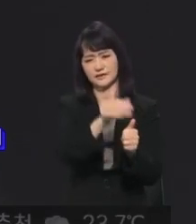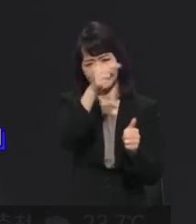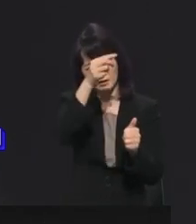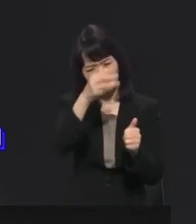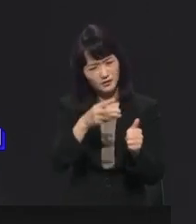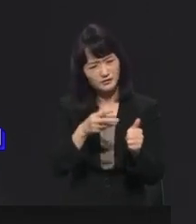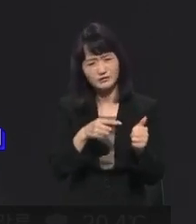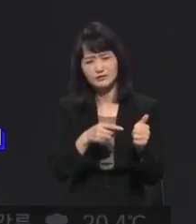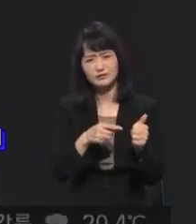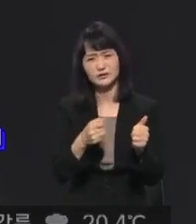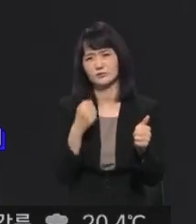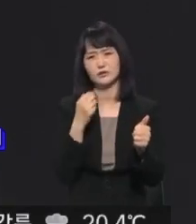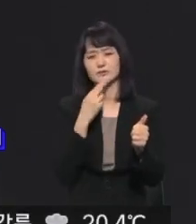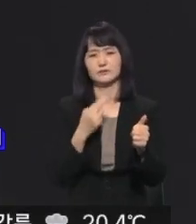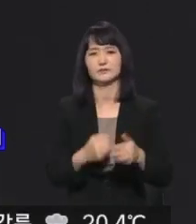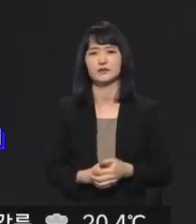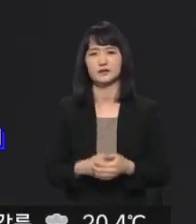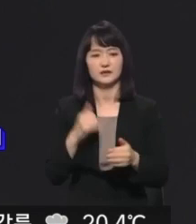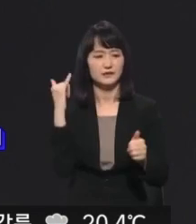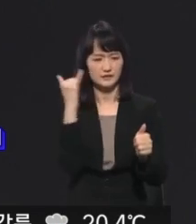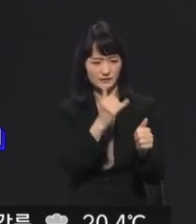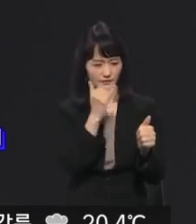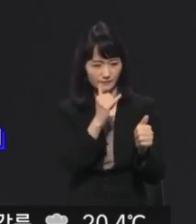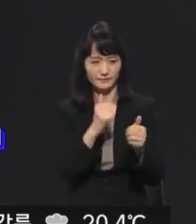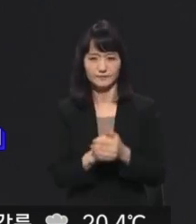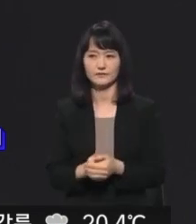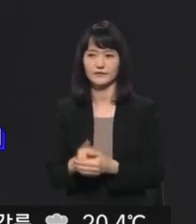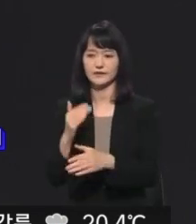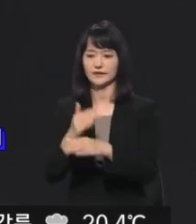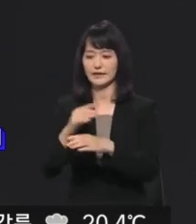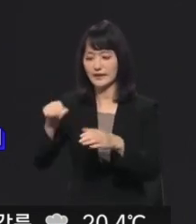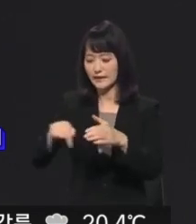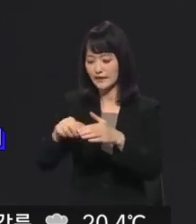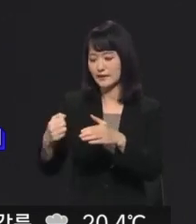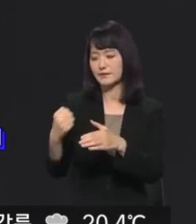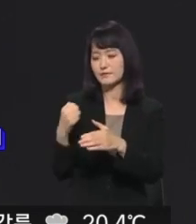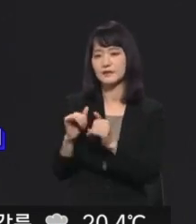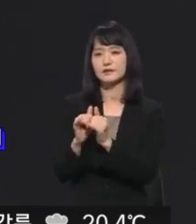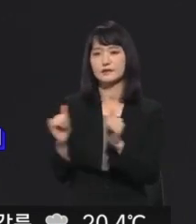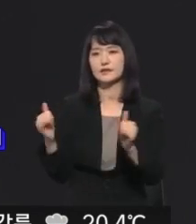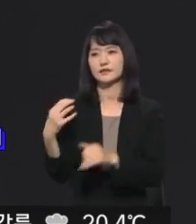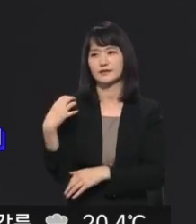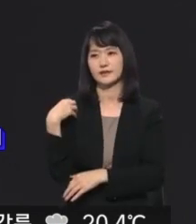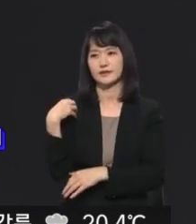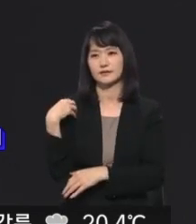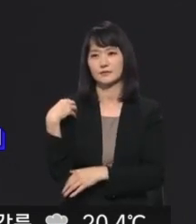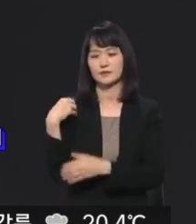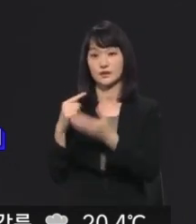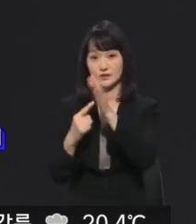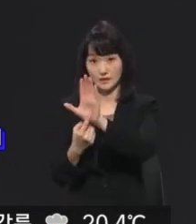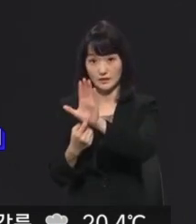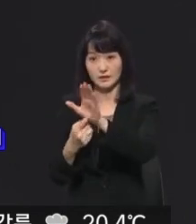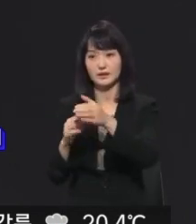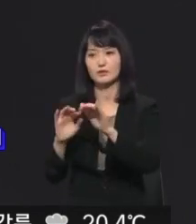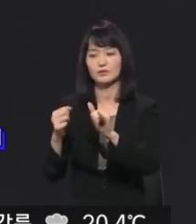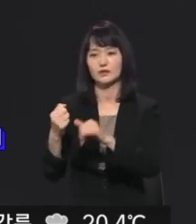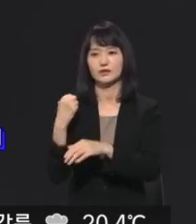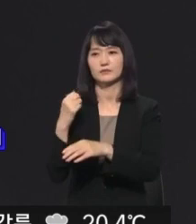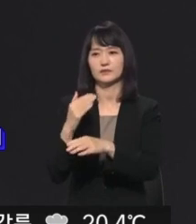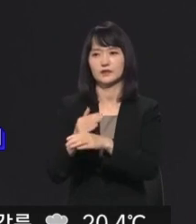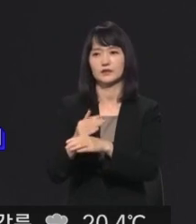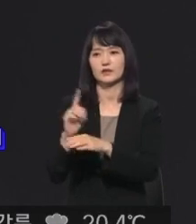그렇죠 그러니까 그 당 4중 진이나 당내에 그도 양의 있는 분들이 책임지고 말씀 해주시는 게 당이 그나마 사는